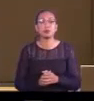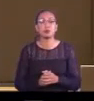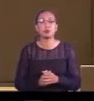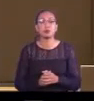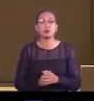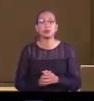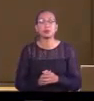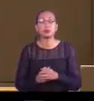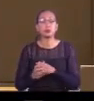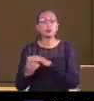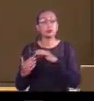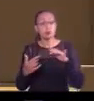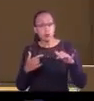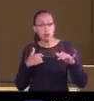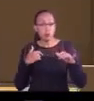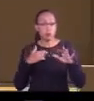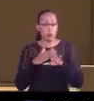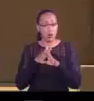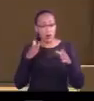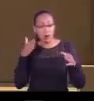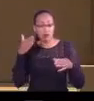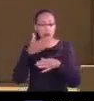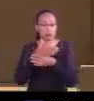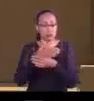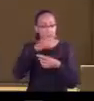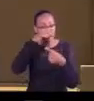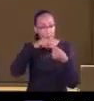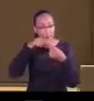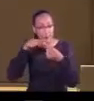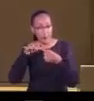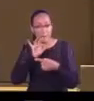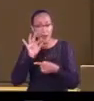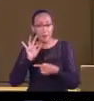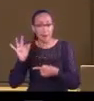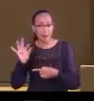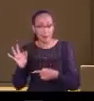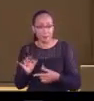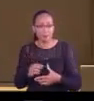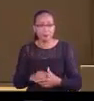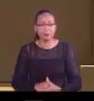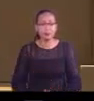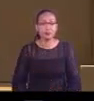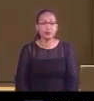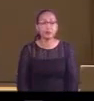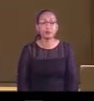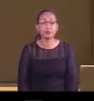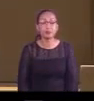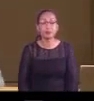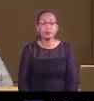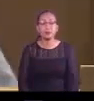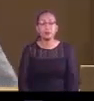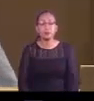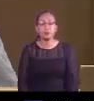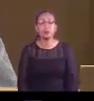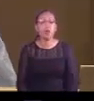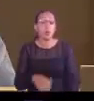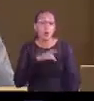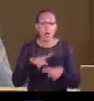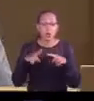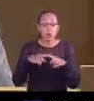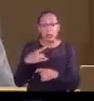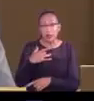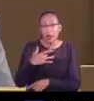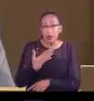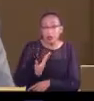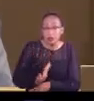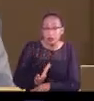j'ai choisi d'intervenir sur certains thèmes pour lesquels je suis un peu concerné, qui m'intéressent, et